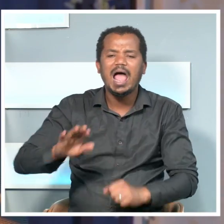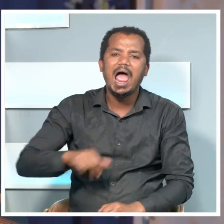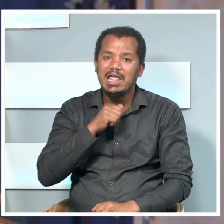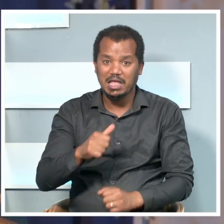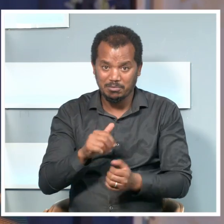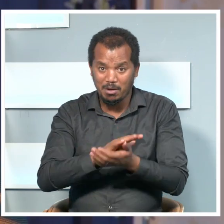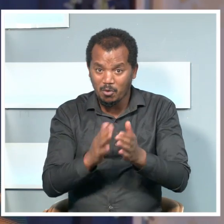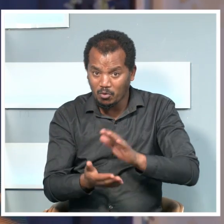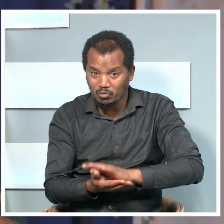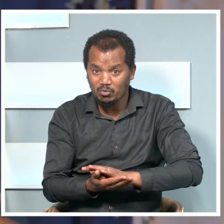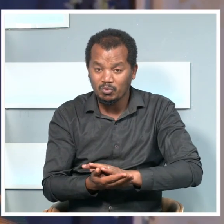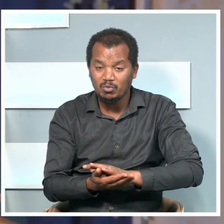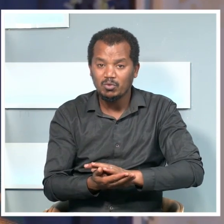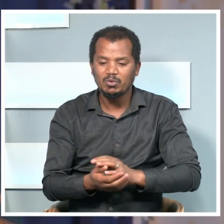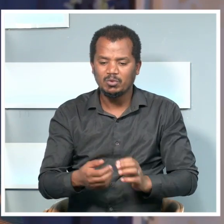በመሆኑ